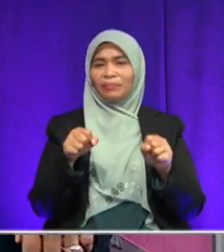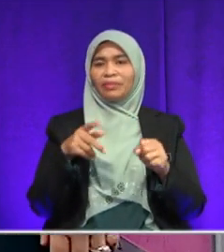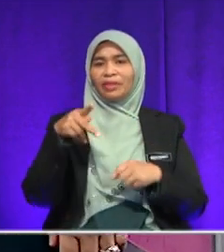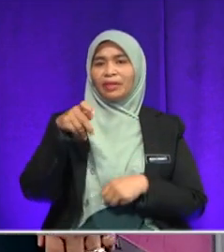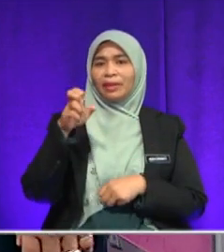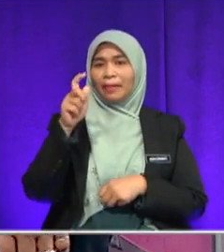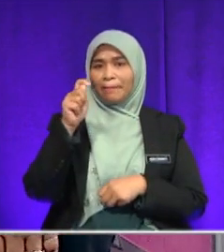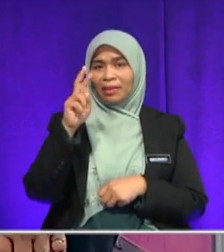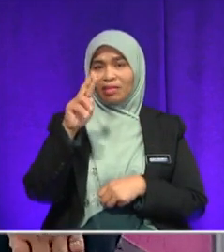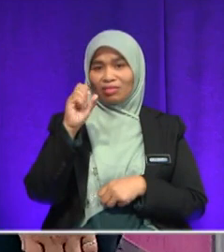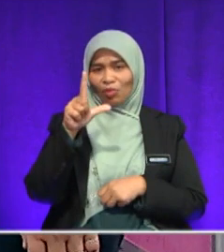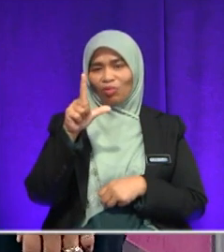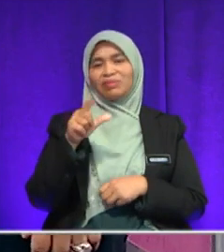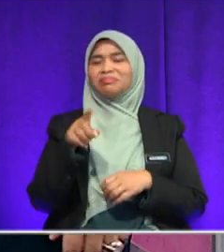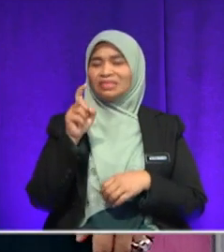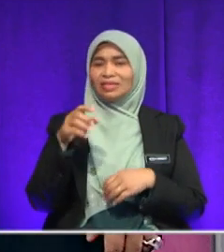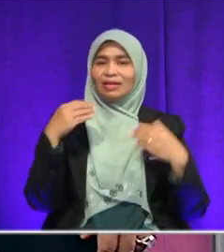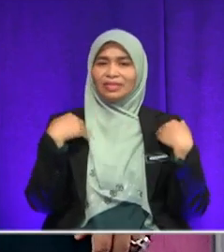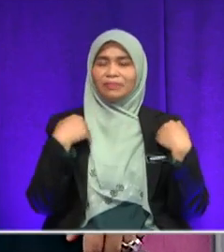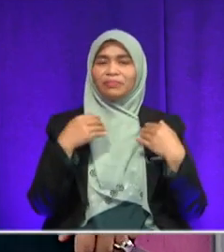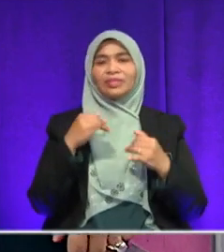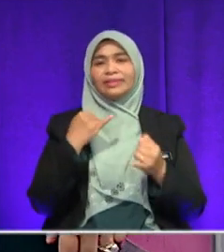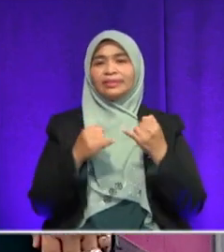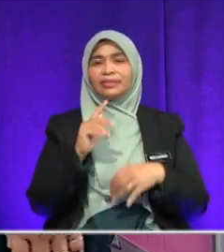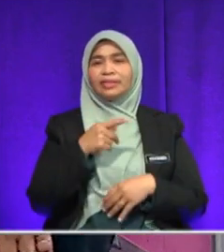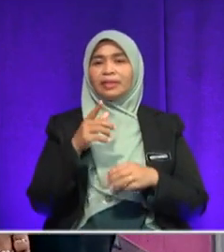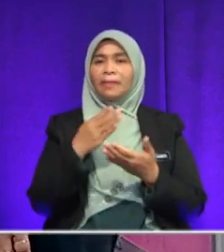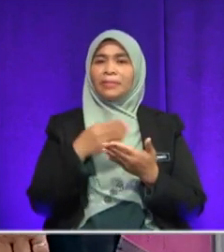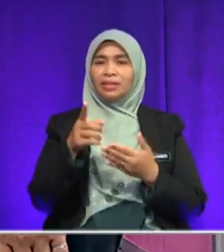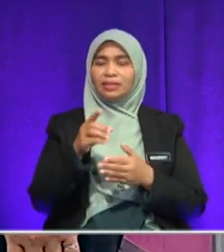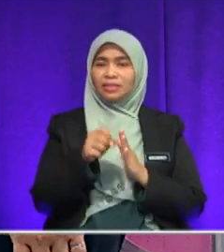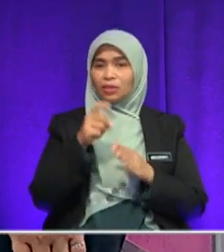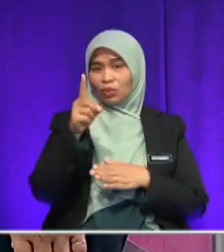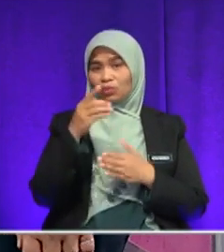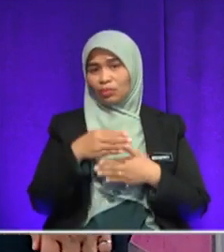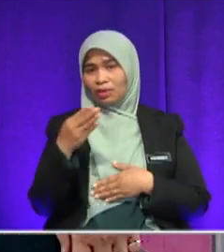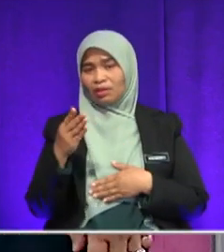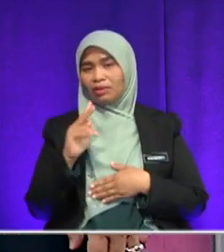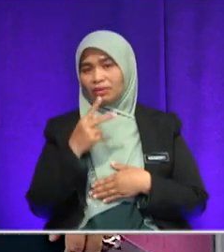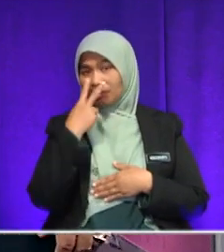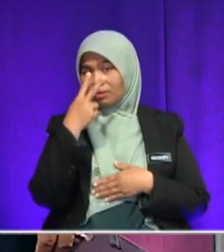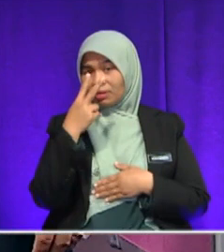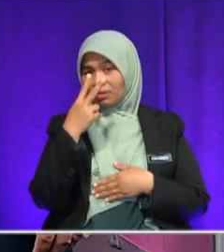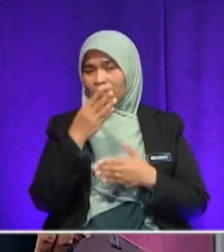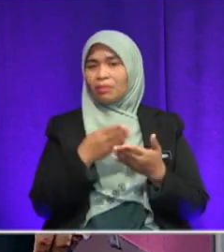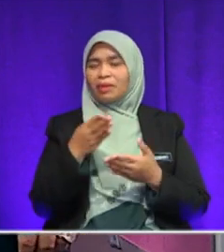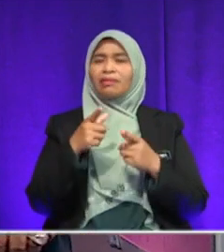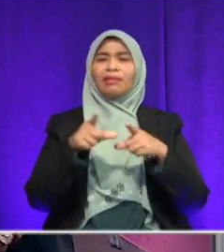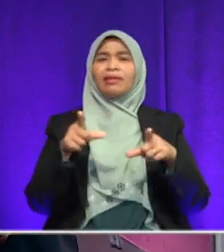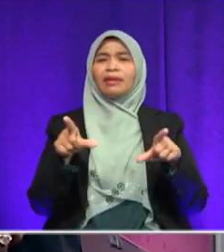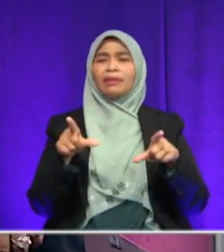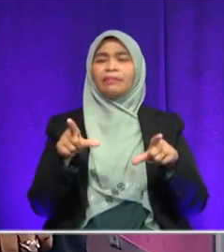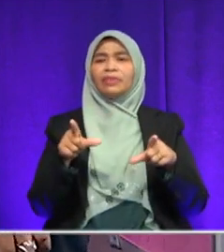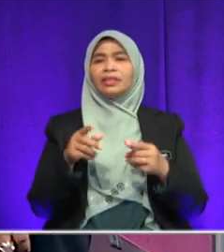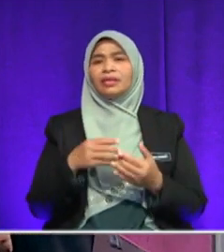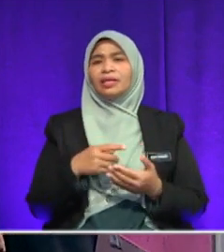dalam kita membeli sesuatu barang, kita juga akan lihat harga barang lain. Sebab harga barang lain